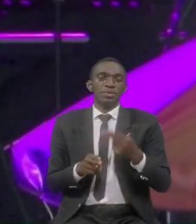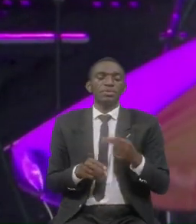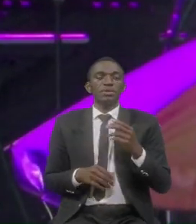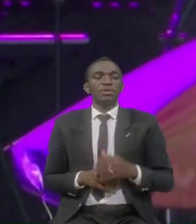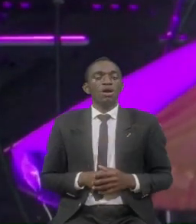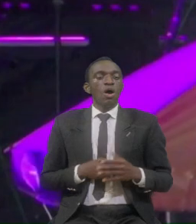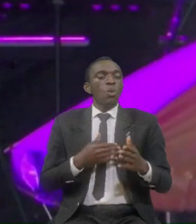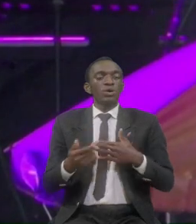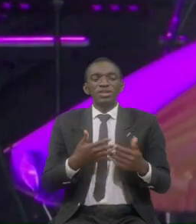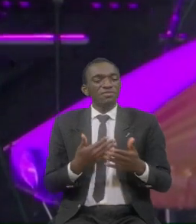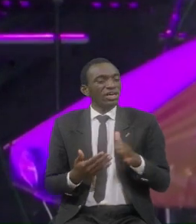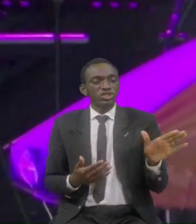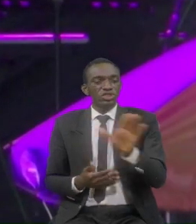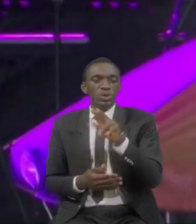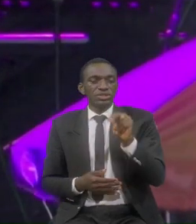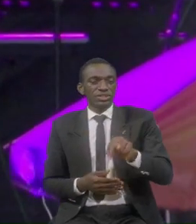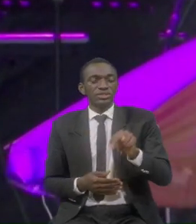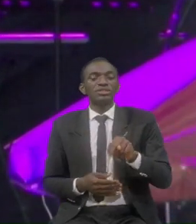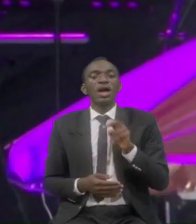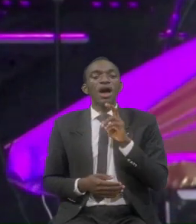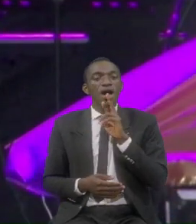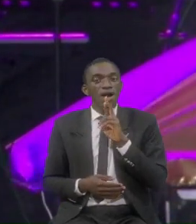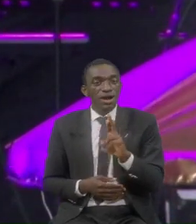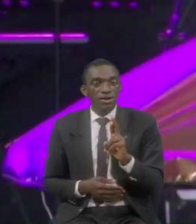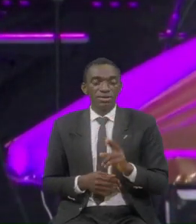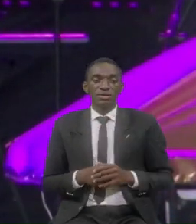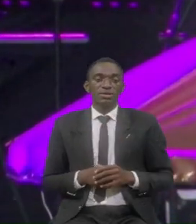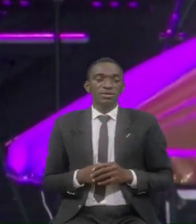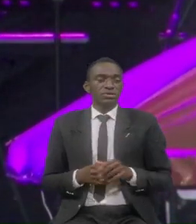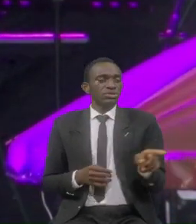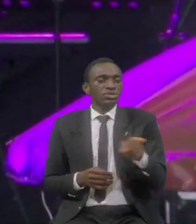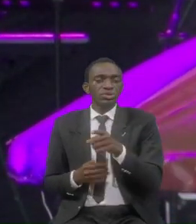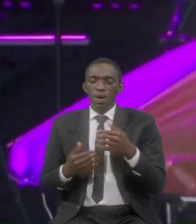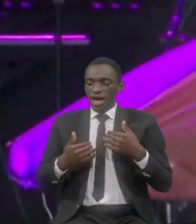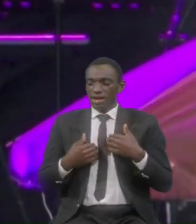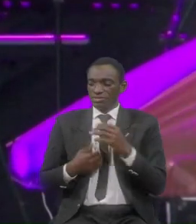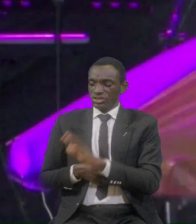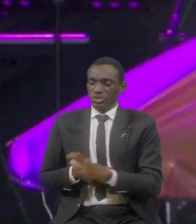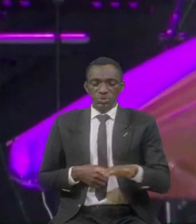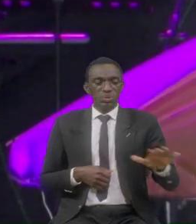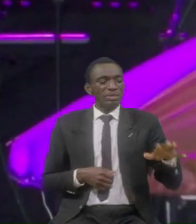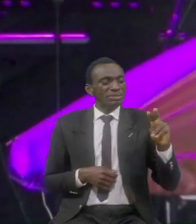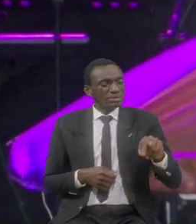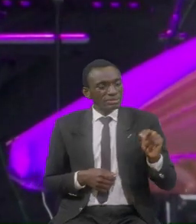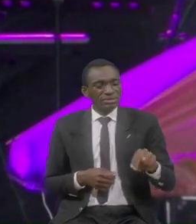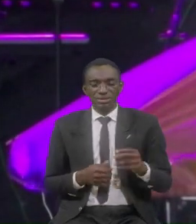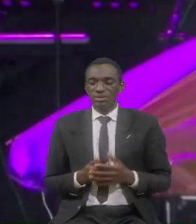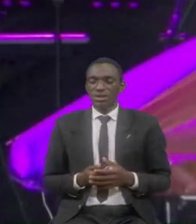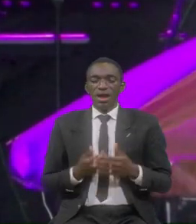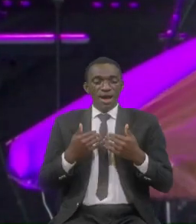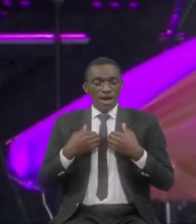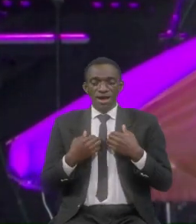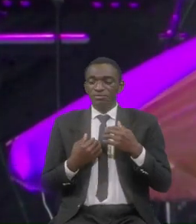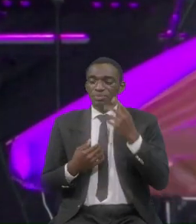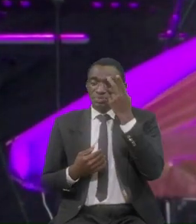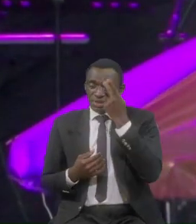are. Maskin unsa man ang atong gikinahanglan. The needs of our children. Kinanglan ba nimo nga makabatulog kana? The needs of our parents. Kinanglan ba